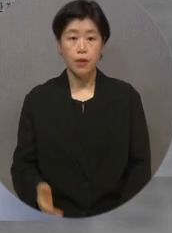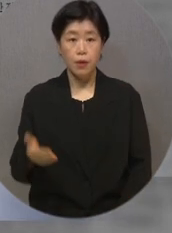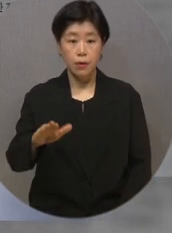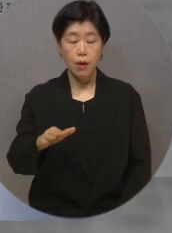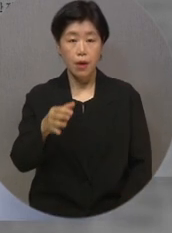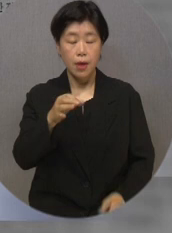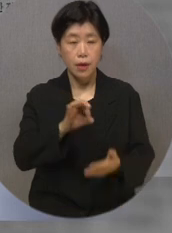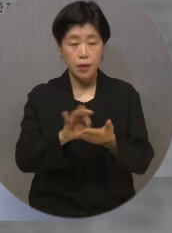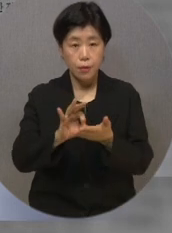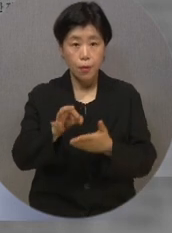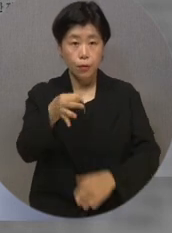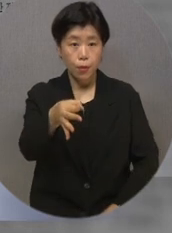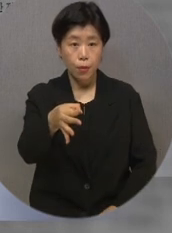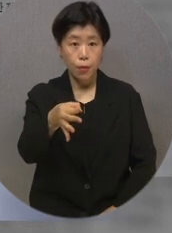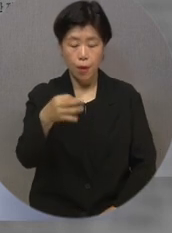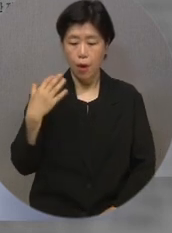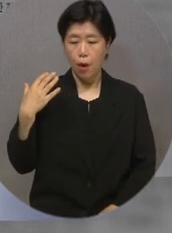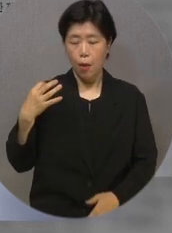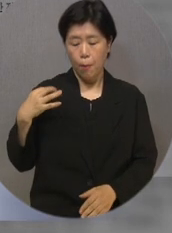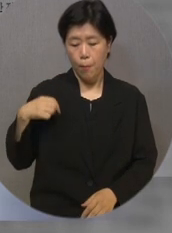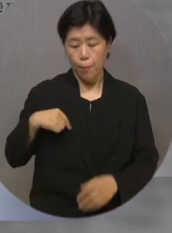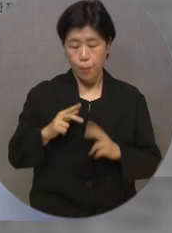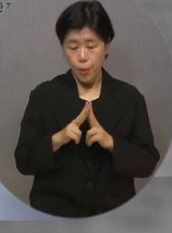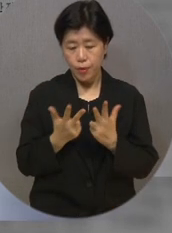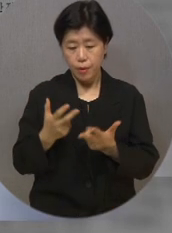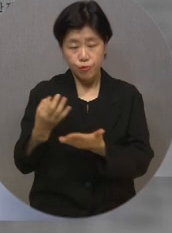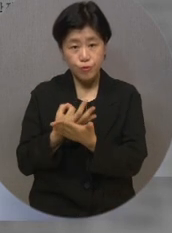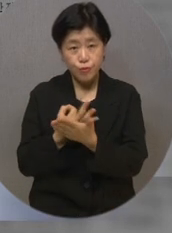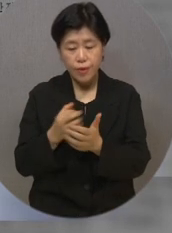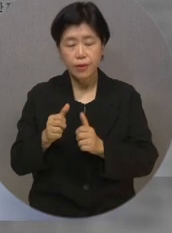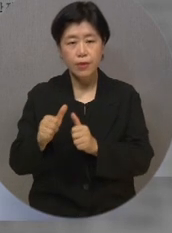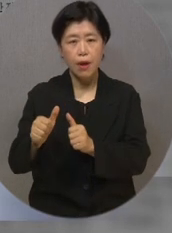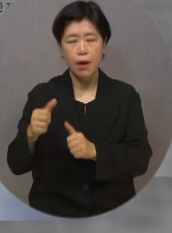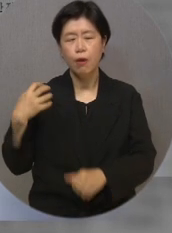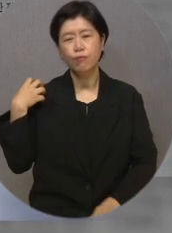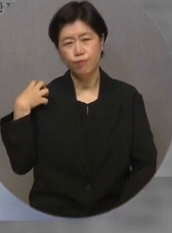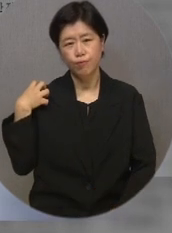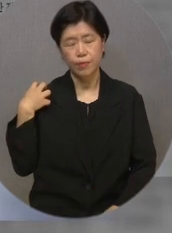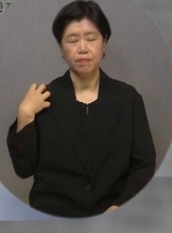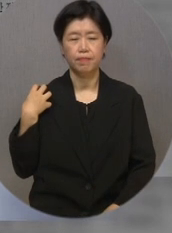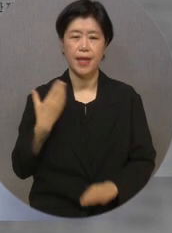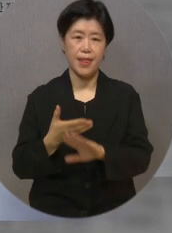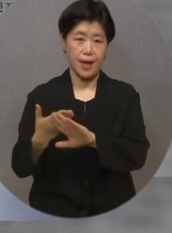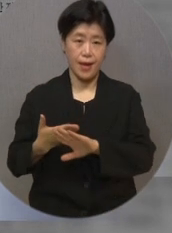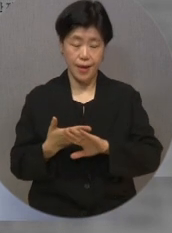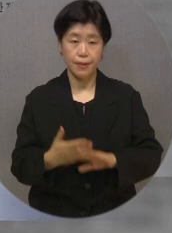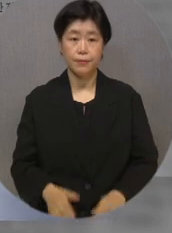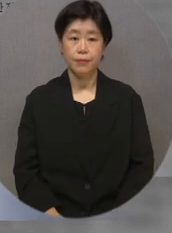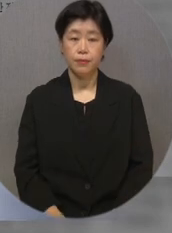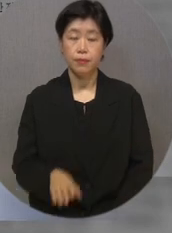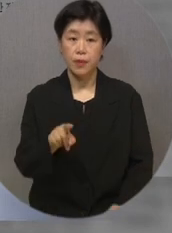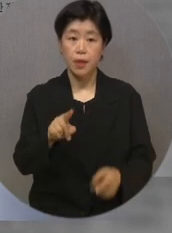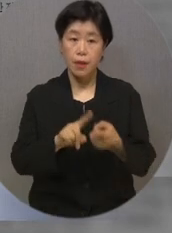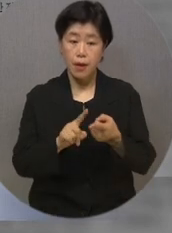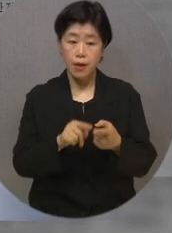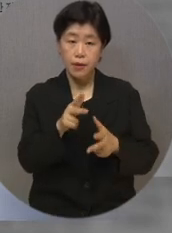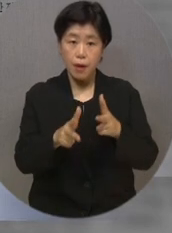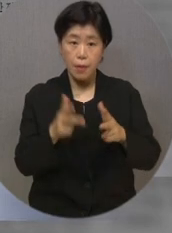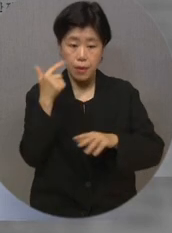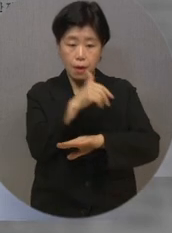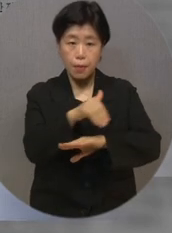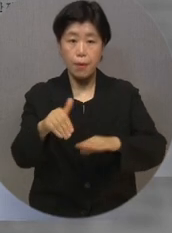부과되는 구조입니다 한편 보건복지부는 일상돌봄 서비스 제공을 위한 사업계획을 마련한 상태이고